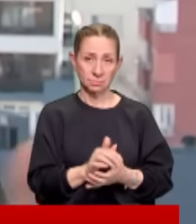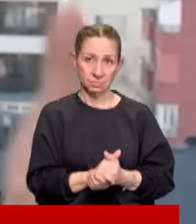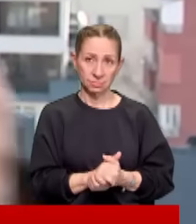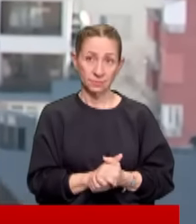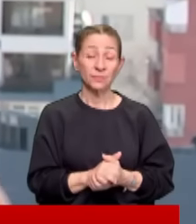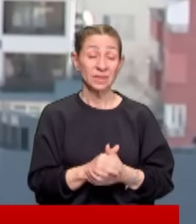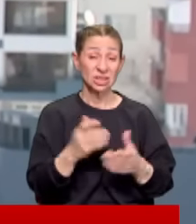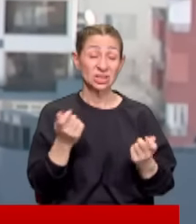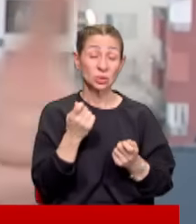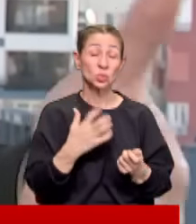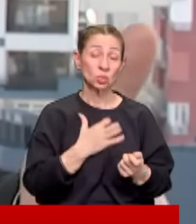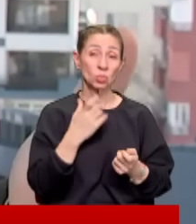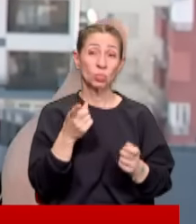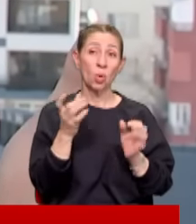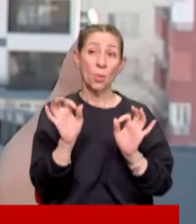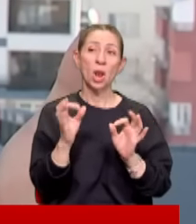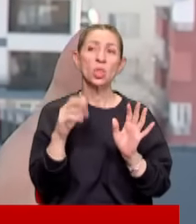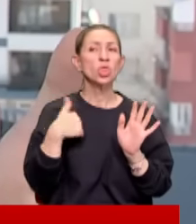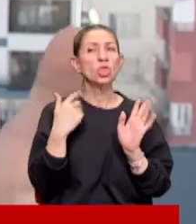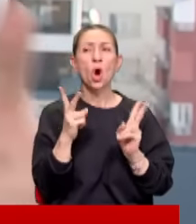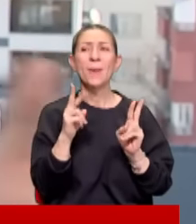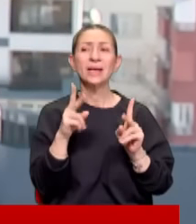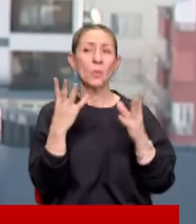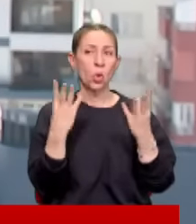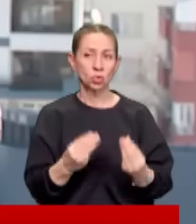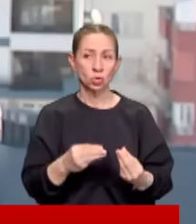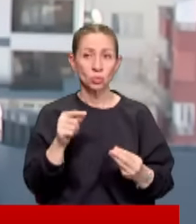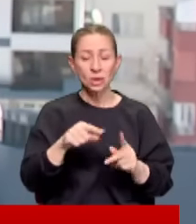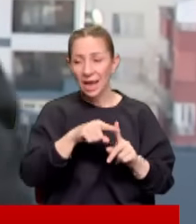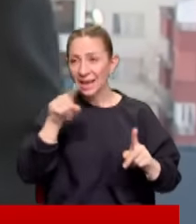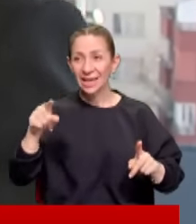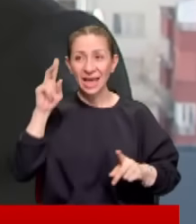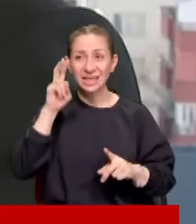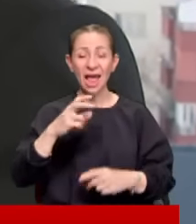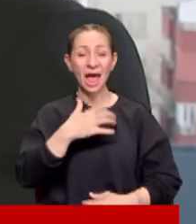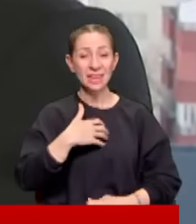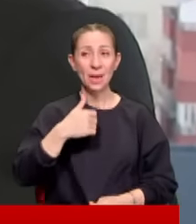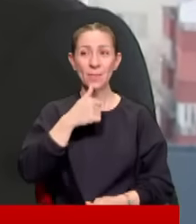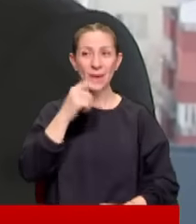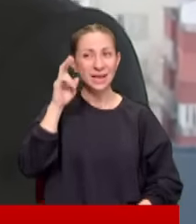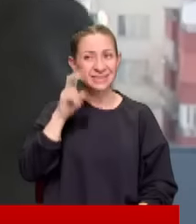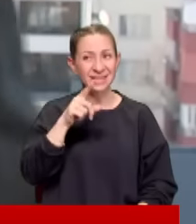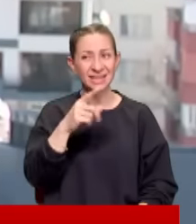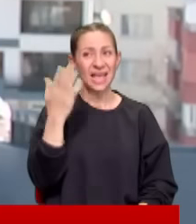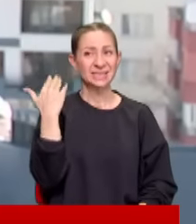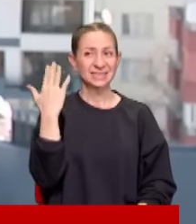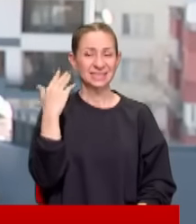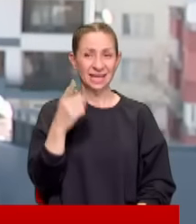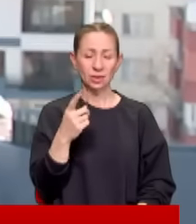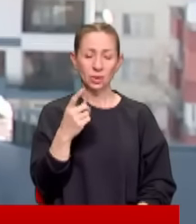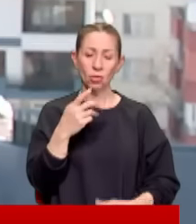ediyor. Ve işin acısı bu olağanlaştı. Bugüne kadar hatırlayın, anamızdan babamızdan hatırlayın. Eskiden okurlardı,